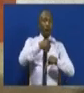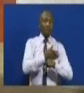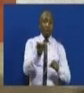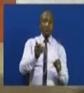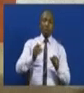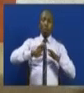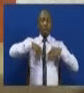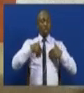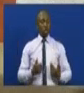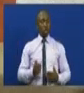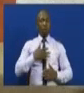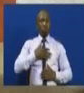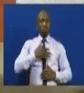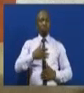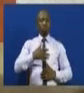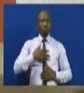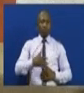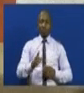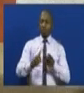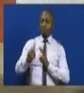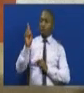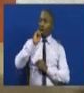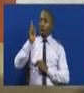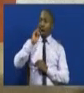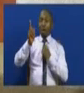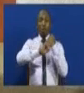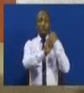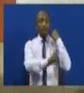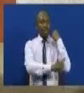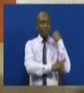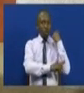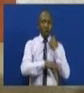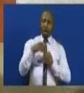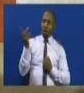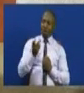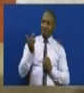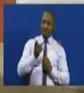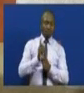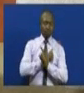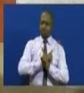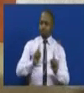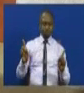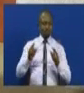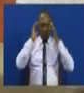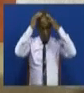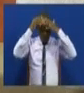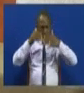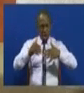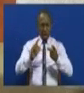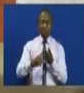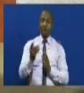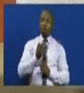wanashindwa kupumua. Akina mama wajawazito pia hawastahili kufanyiwa, na wale